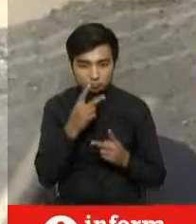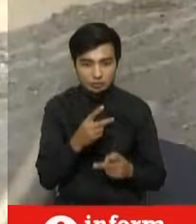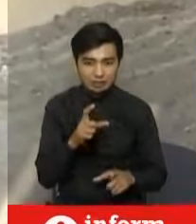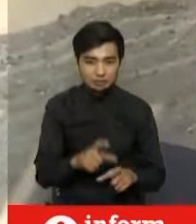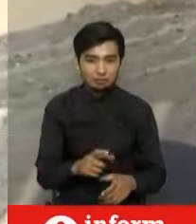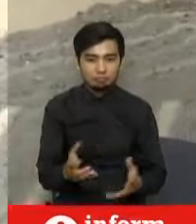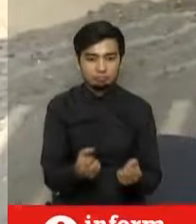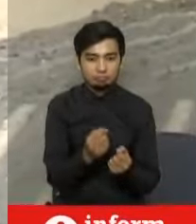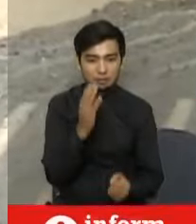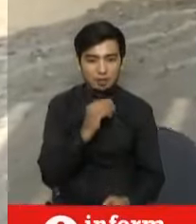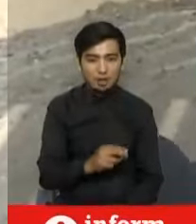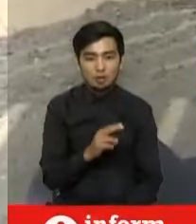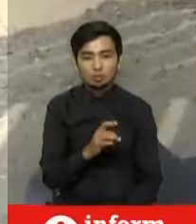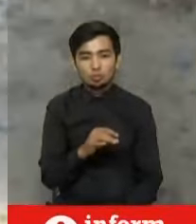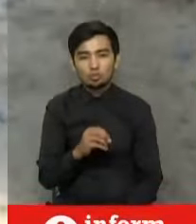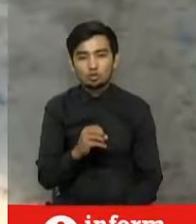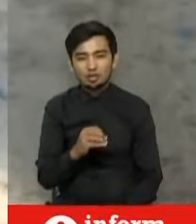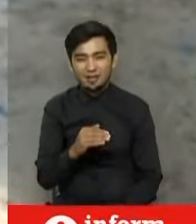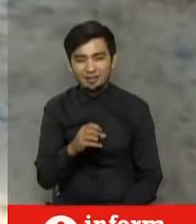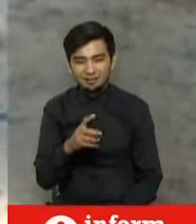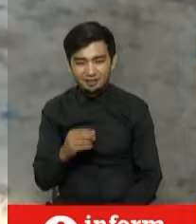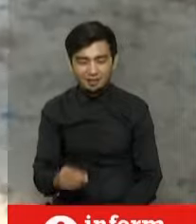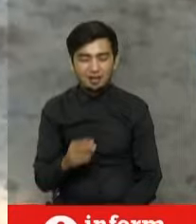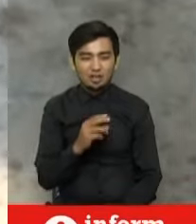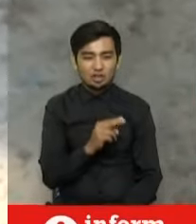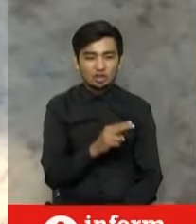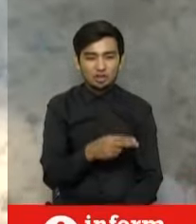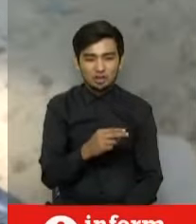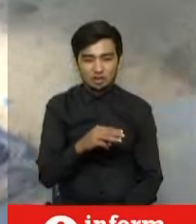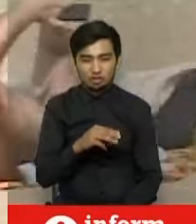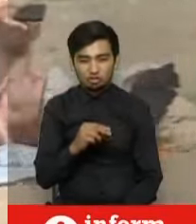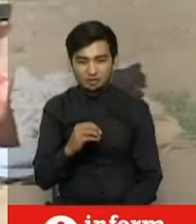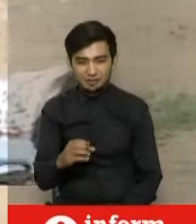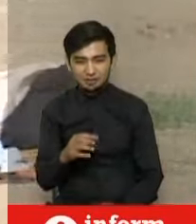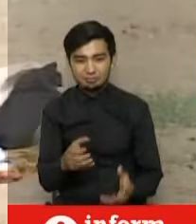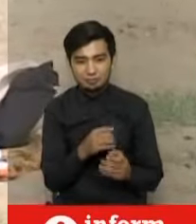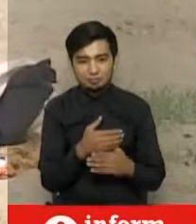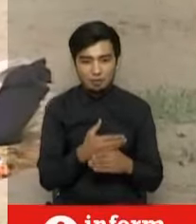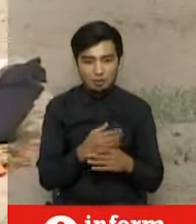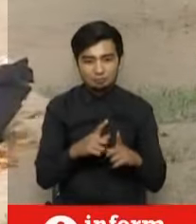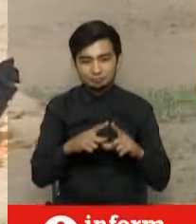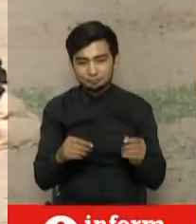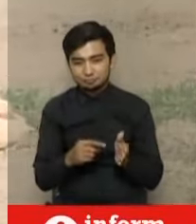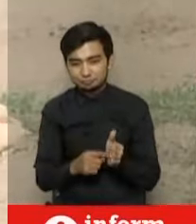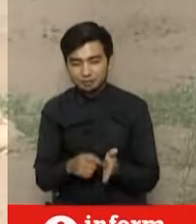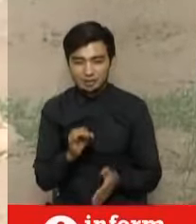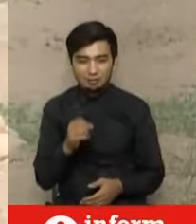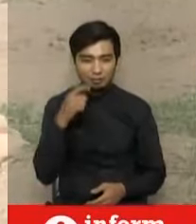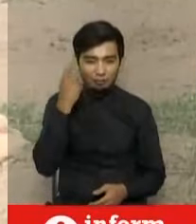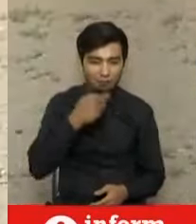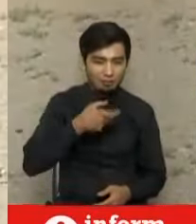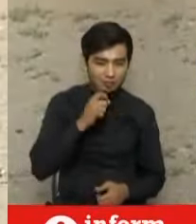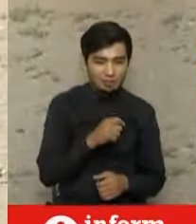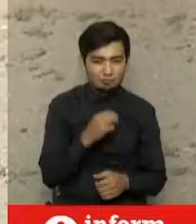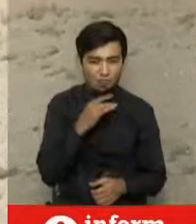человека. Дружинники также помогают спасателям ДЧС в профилактических рейдах и во время патрулирования. Распивающих спиртное на пляжах